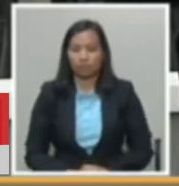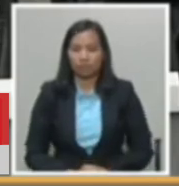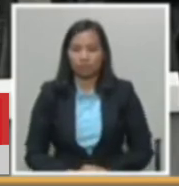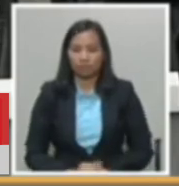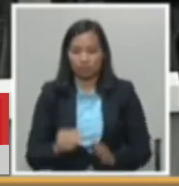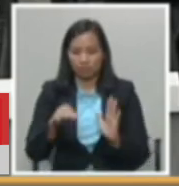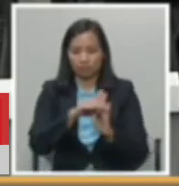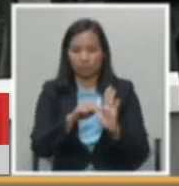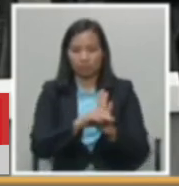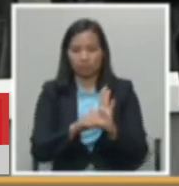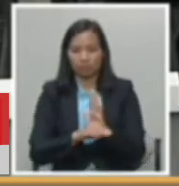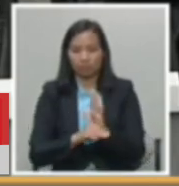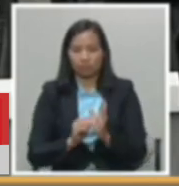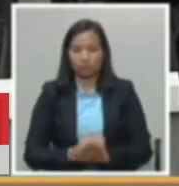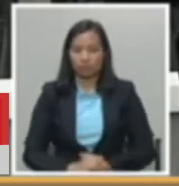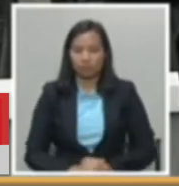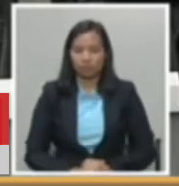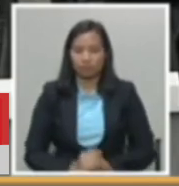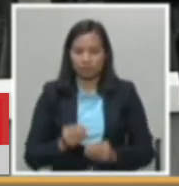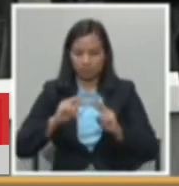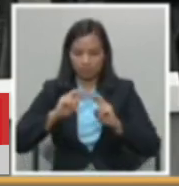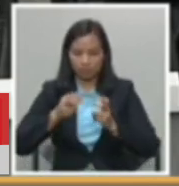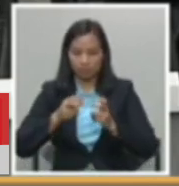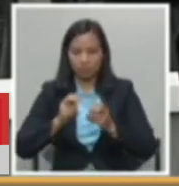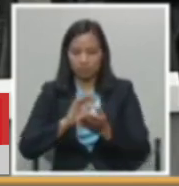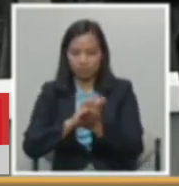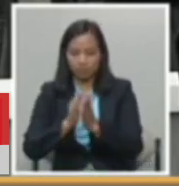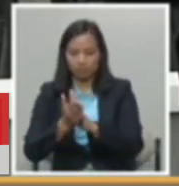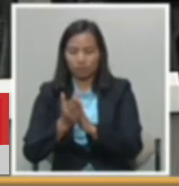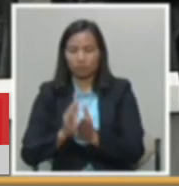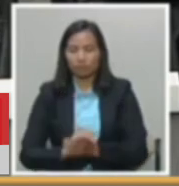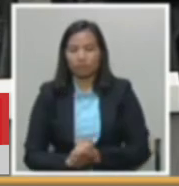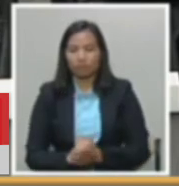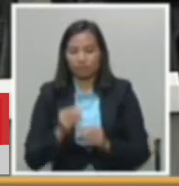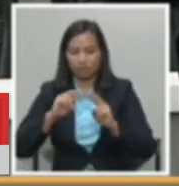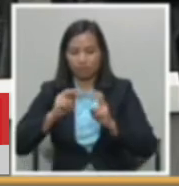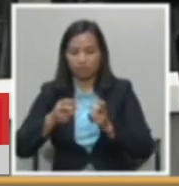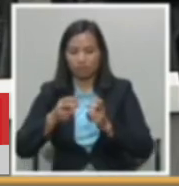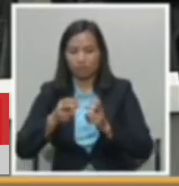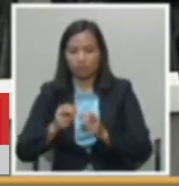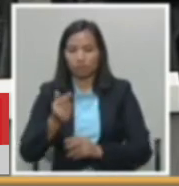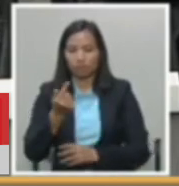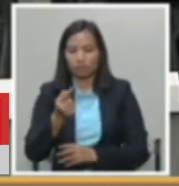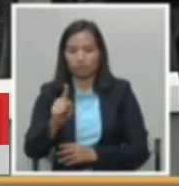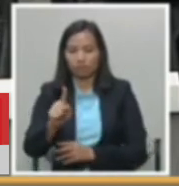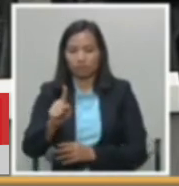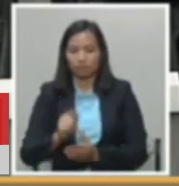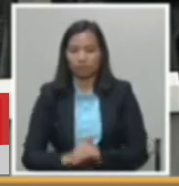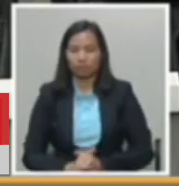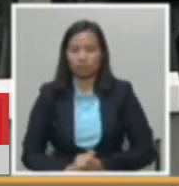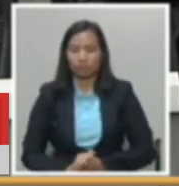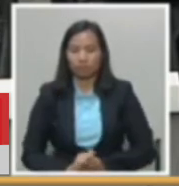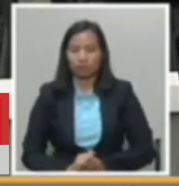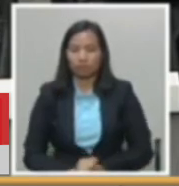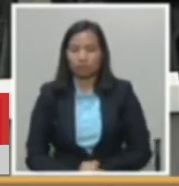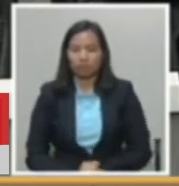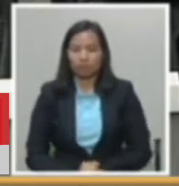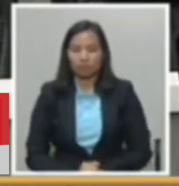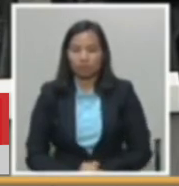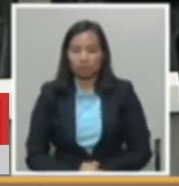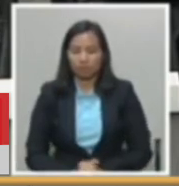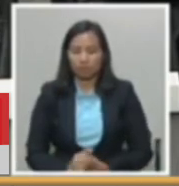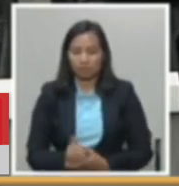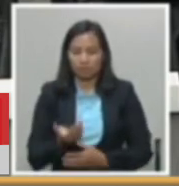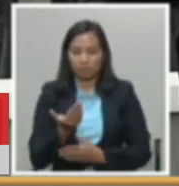โยบายนะครับเรื่องของบูรณาการในหัวข้อที่11นะครับก็คือการ